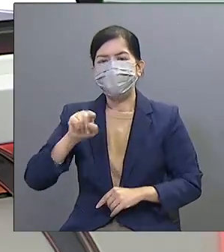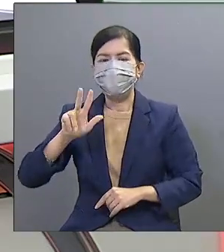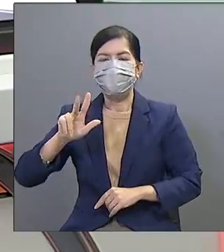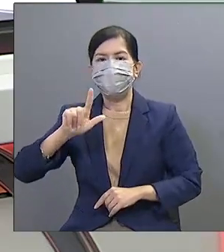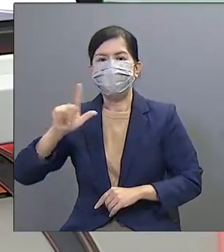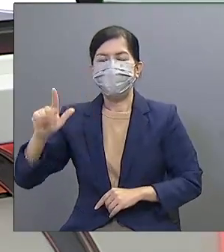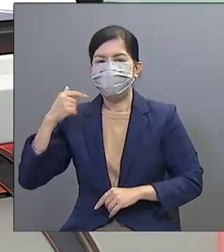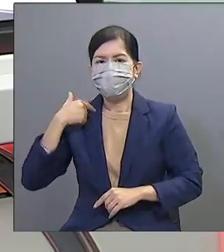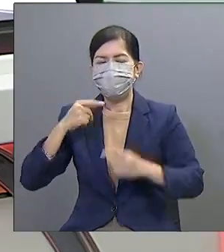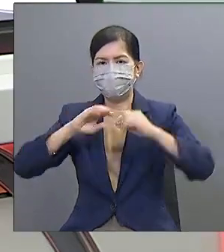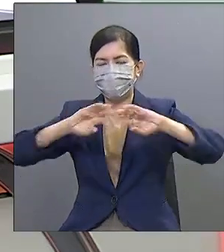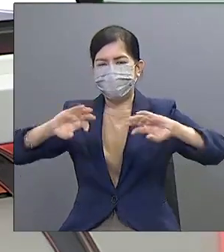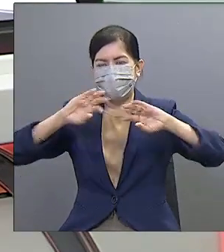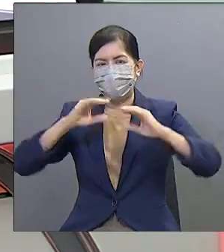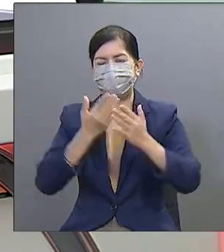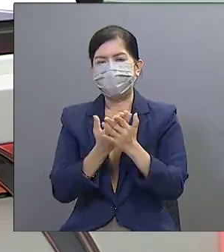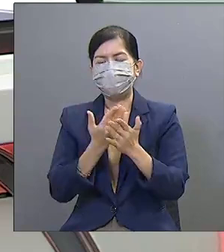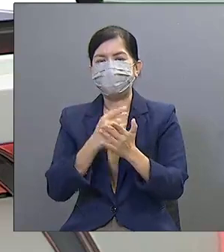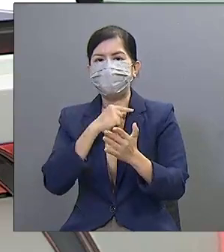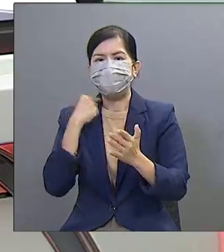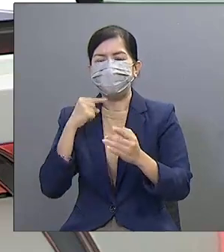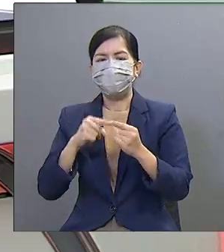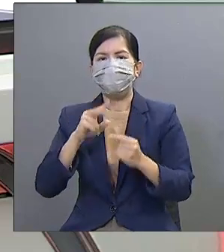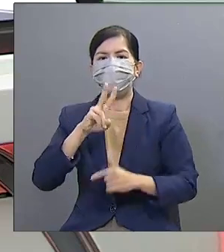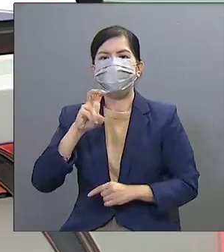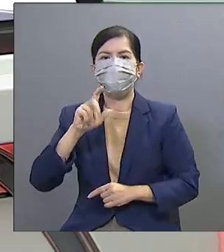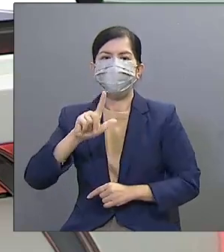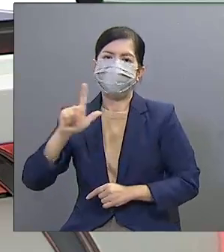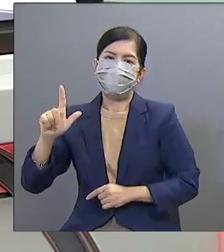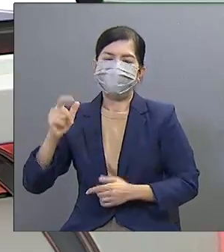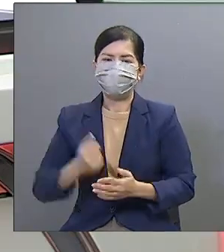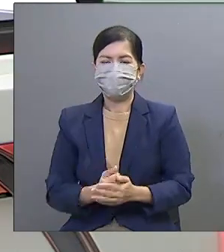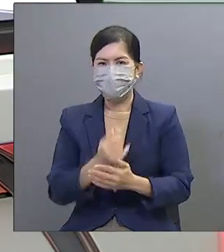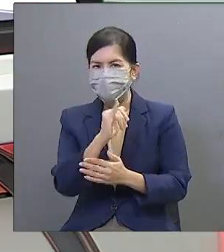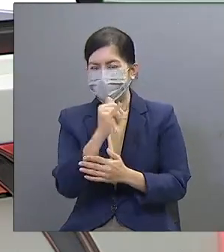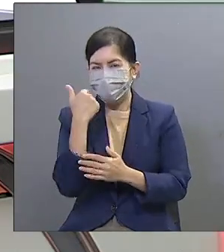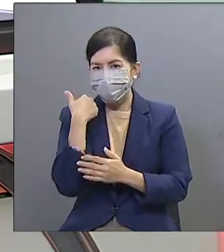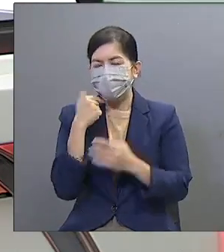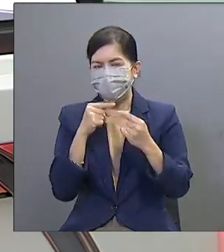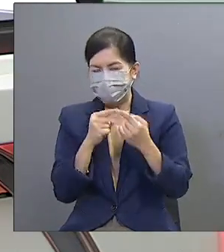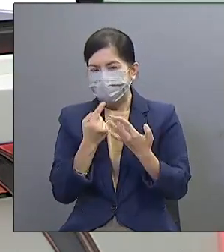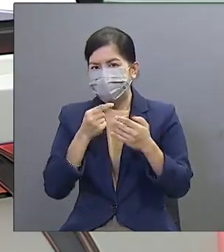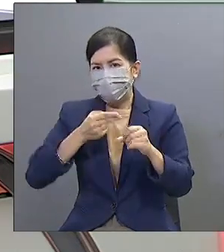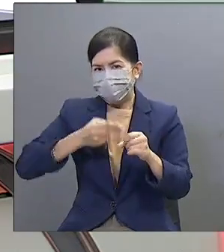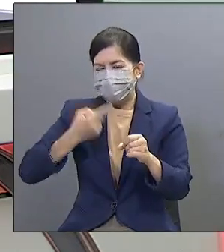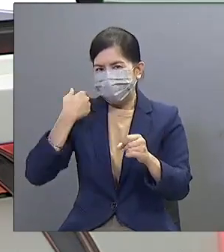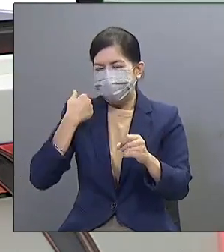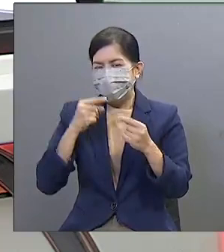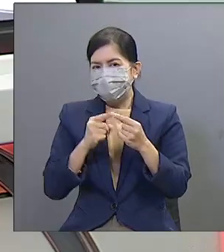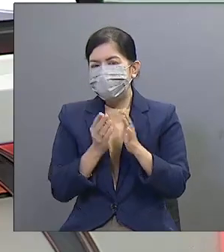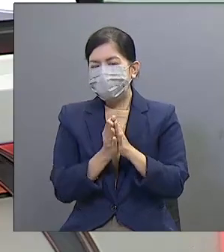ได้ไปราวๆ100ล้านบาทค่ะแต่ว่าทางกรมสรรพสามิตเชื่อว่าน่าจะมีการลักลอบเติมกันมากกว่านี้นะคะวิธีแก้ปัญหานั่น